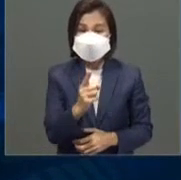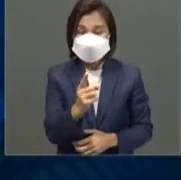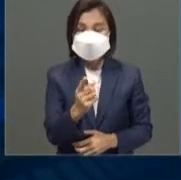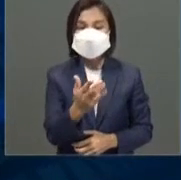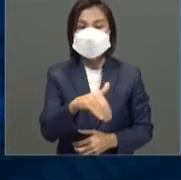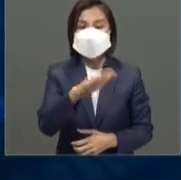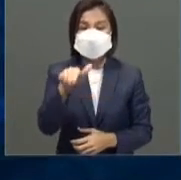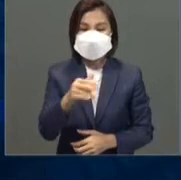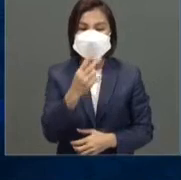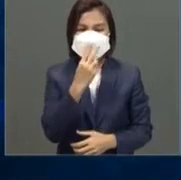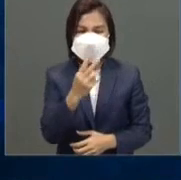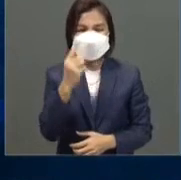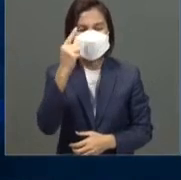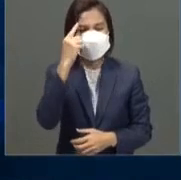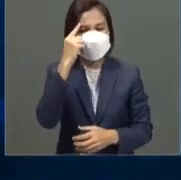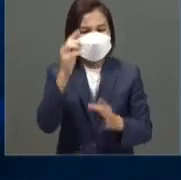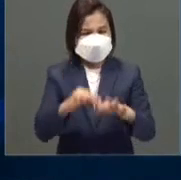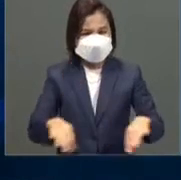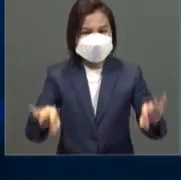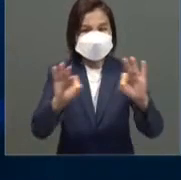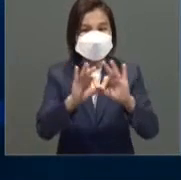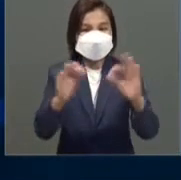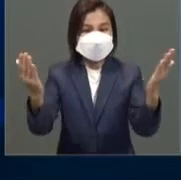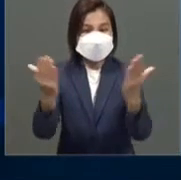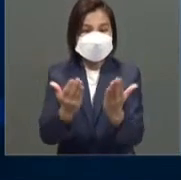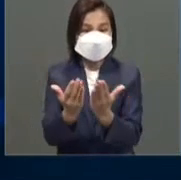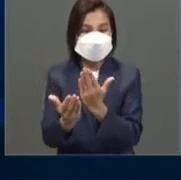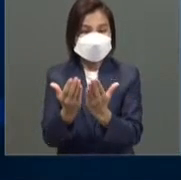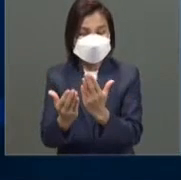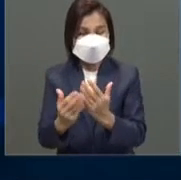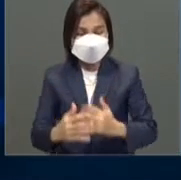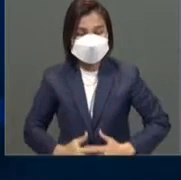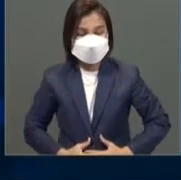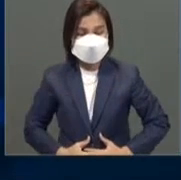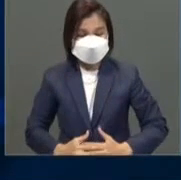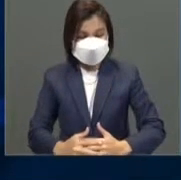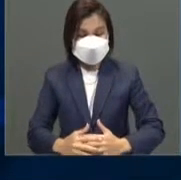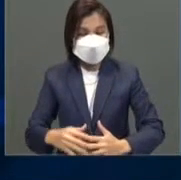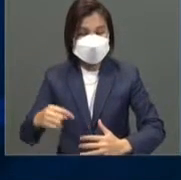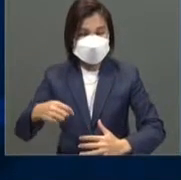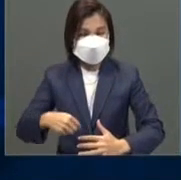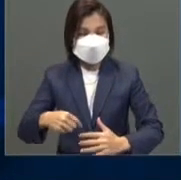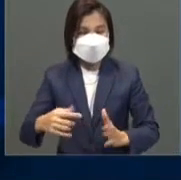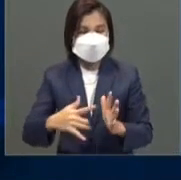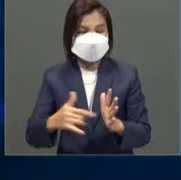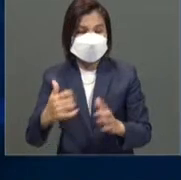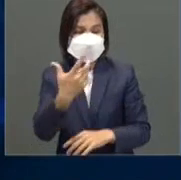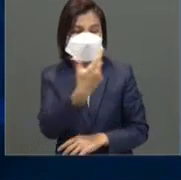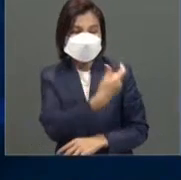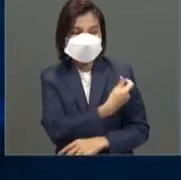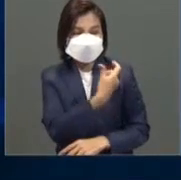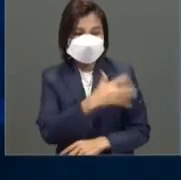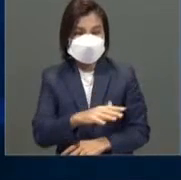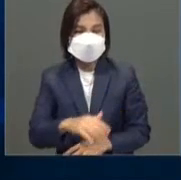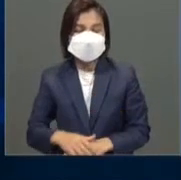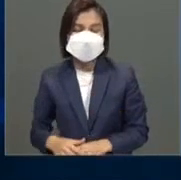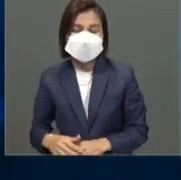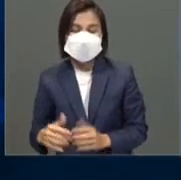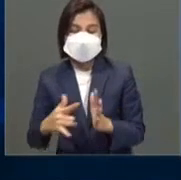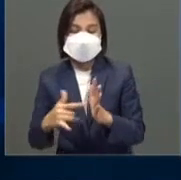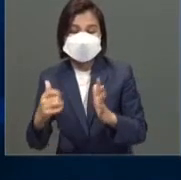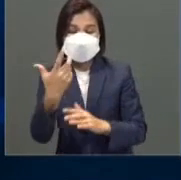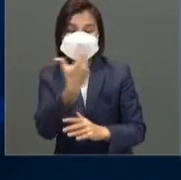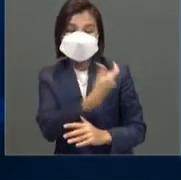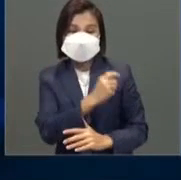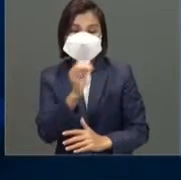เป็นเรื่องที่สำคัญแล้วก็เขาเอามาเทียบด้วยนะครับหญิงตั้งครรภ์ที่ได้รับวัคซีนกับไม่ได้รับวัคซีนกับอาการจะ